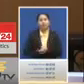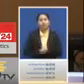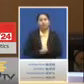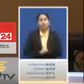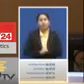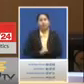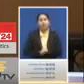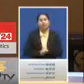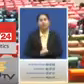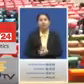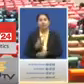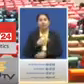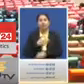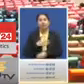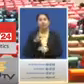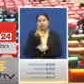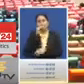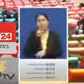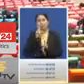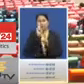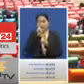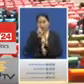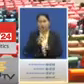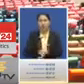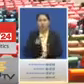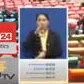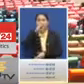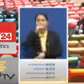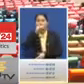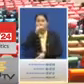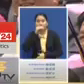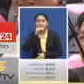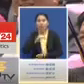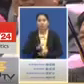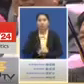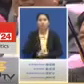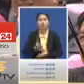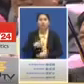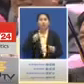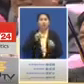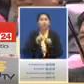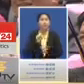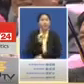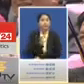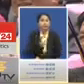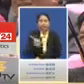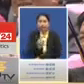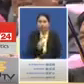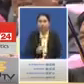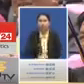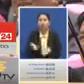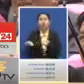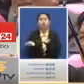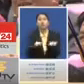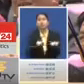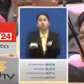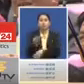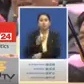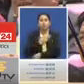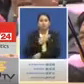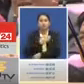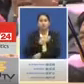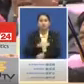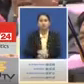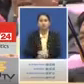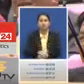านครับผมระมัดระวังอยู่แล้วเรื่องนี้คร ับ แล้วก็ไม่เอ่ยแล้วท่านรู้ไหมครับความจริงข้อหนึ่งลูกผมเนี่ยกำลังจะ